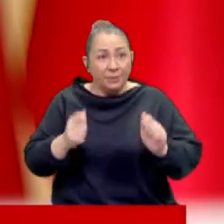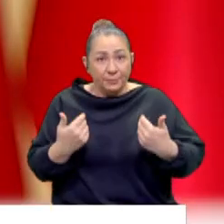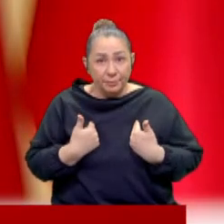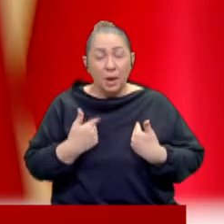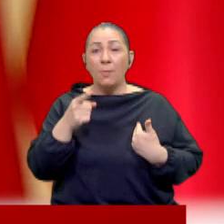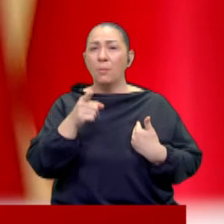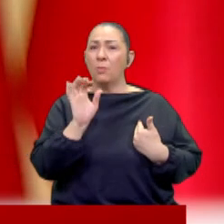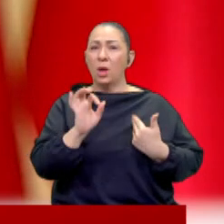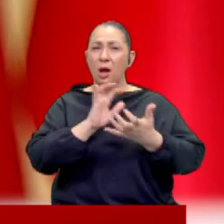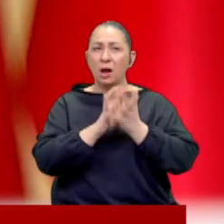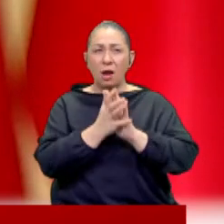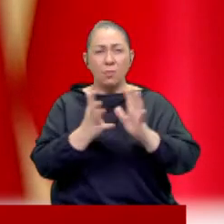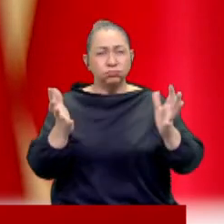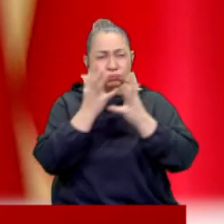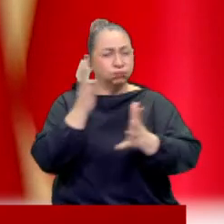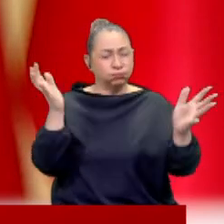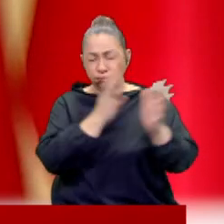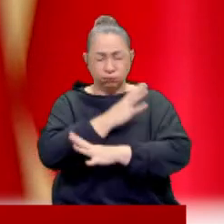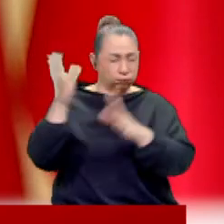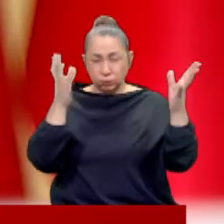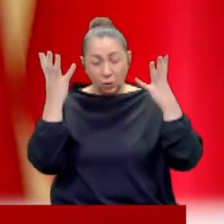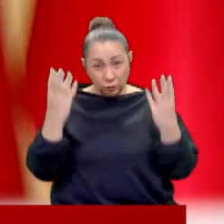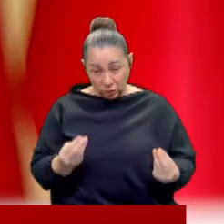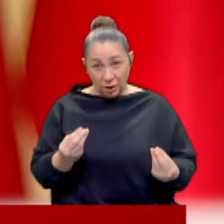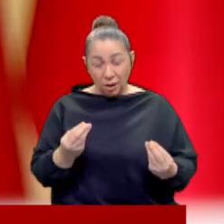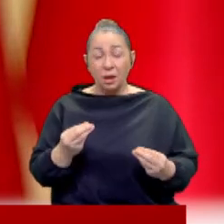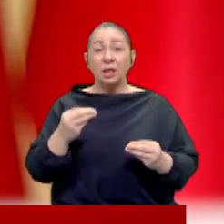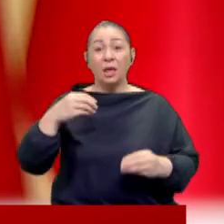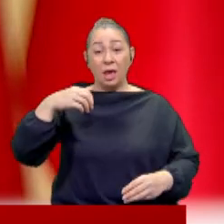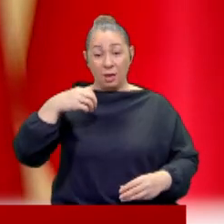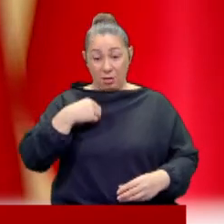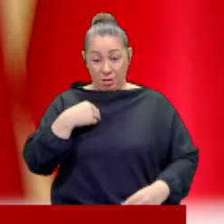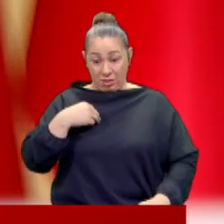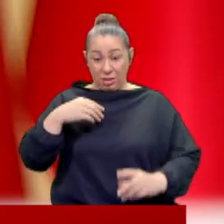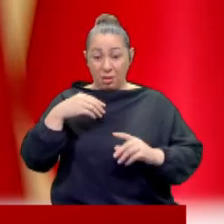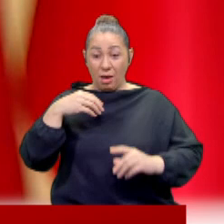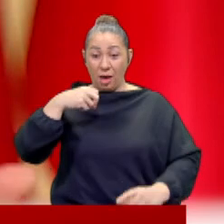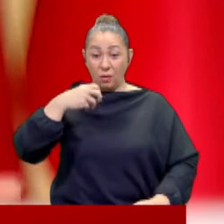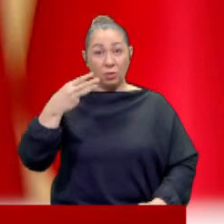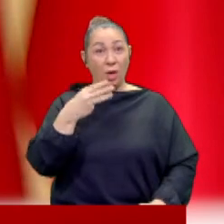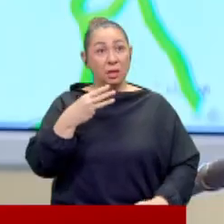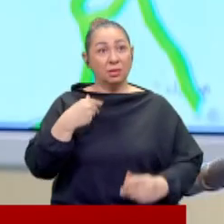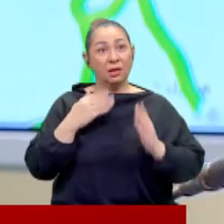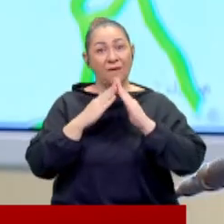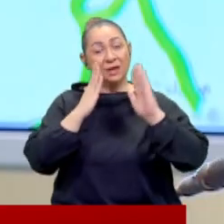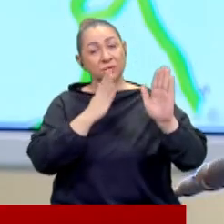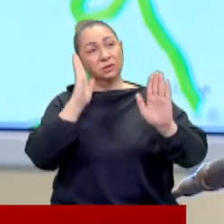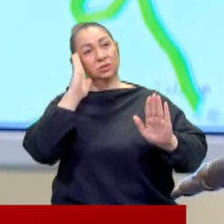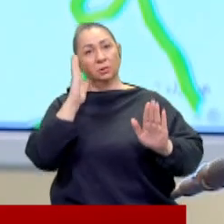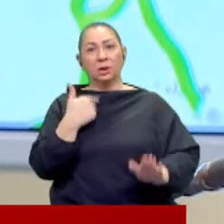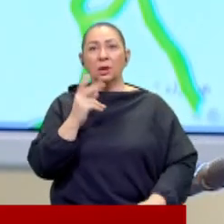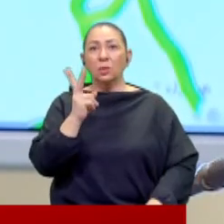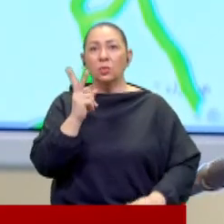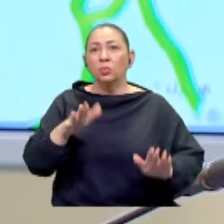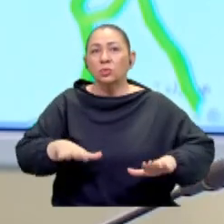yaptım böyle kar tipi boru olacak Tayyip Erdoğan gidip evinde yatacak yok böyle şey iki gündür